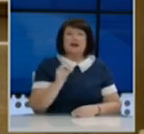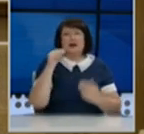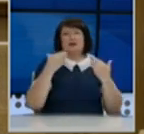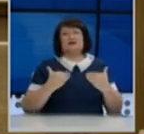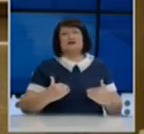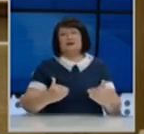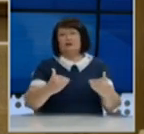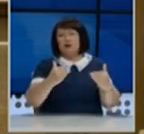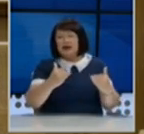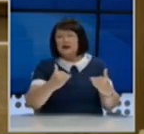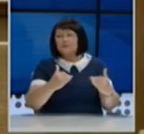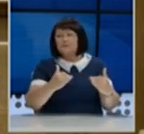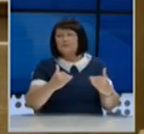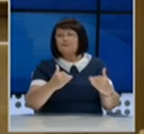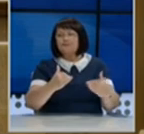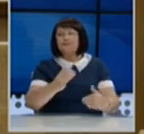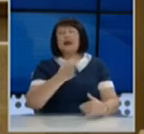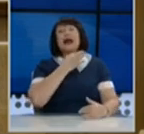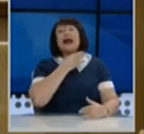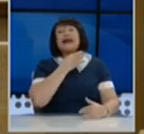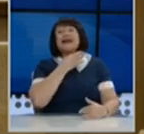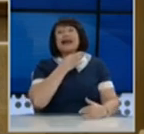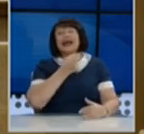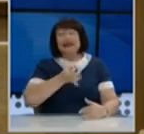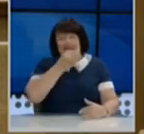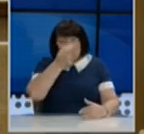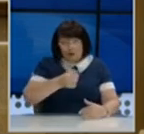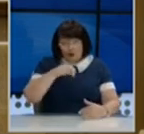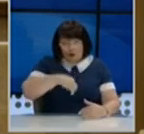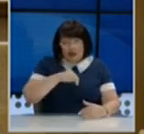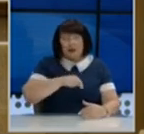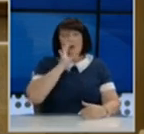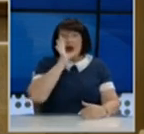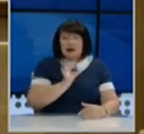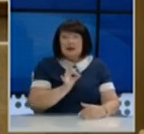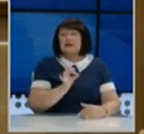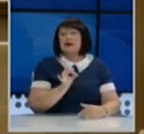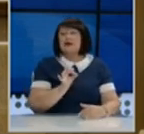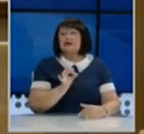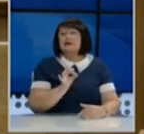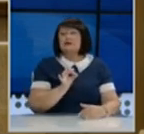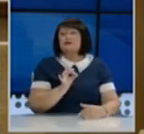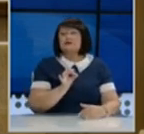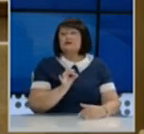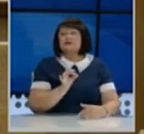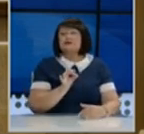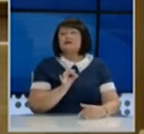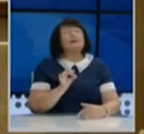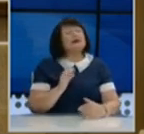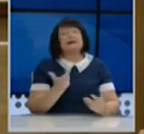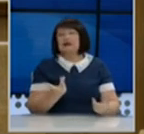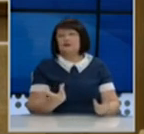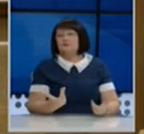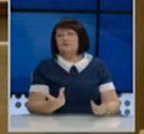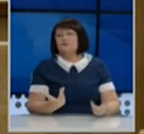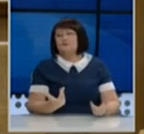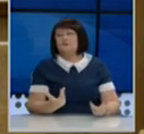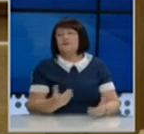Βουλή και την ανάγκη να υποθεί μέσα στη Βουλή αυτό που είναι